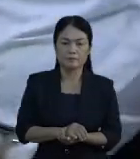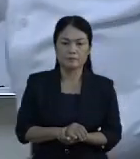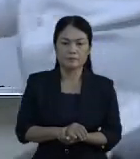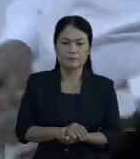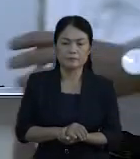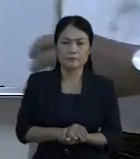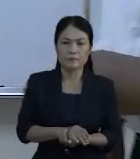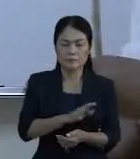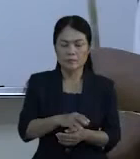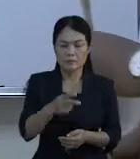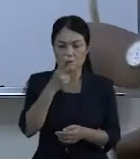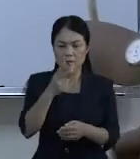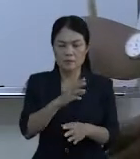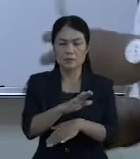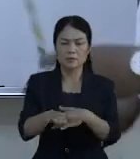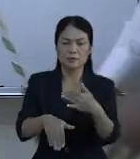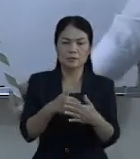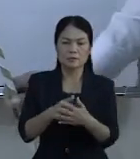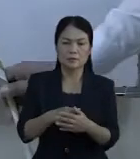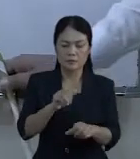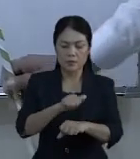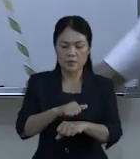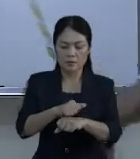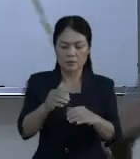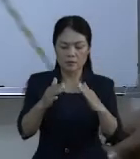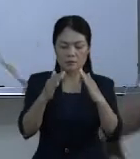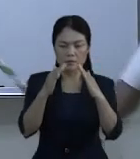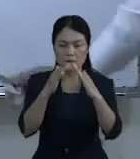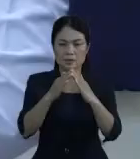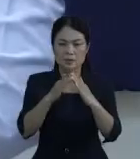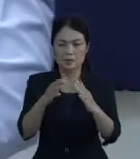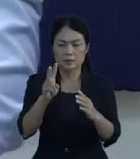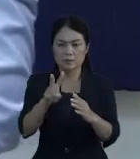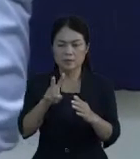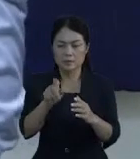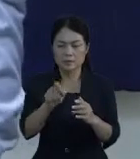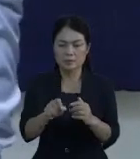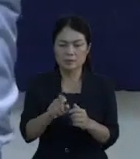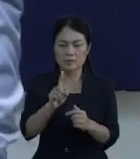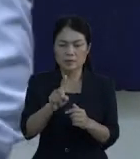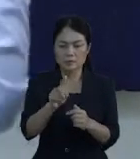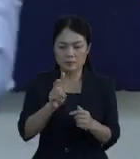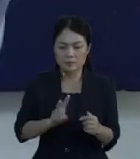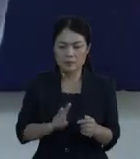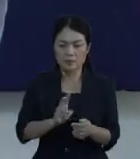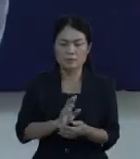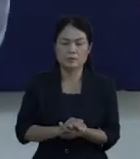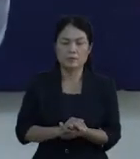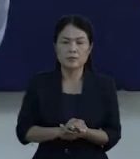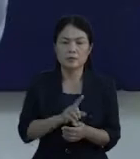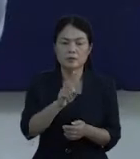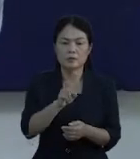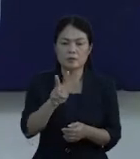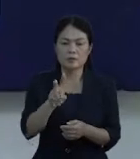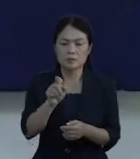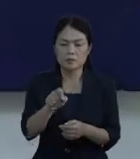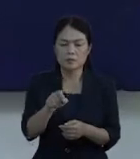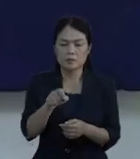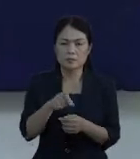và con mới mọi tầng ọc nía cách ca bà té và miền pi dùm nói cứ lệnh mối lệnh pi và lệnh mối miền pi dùm nói